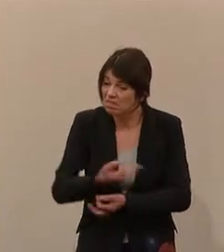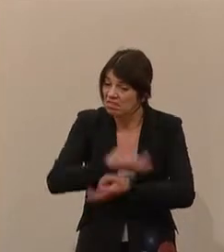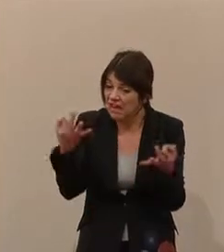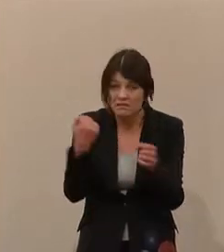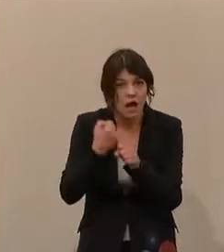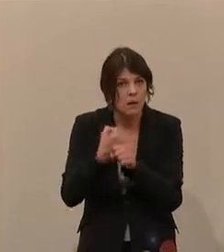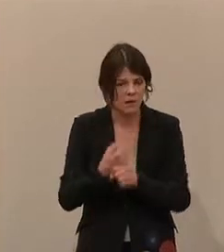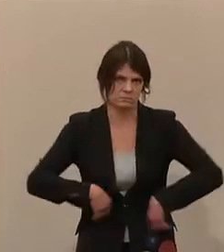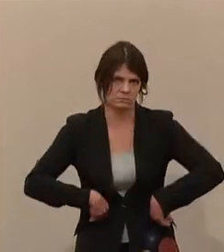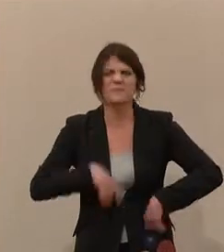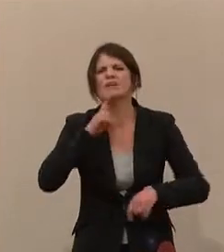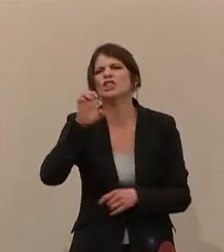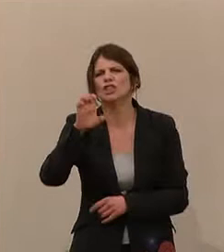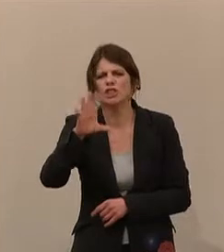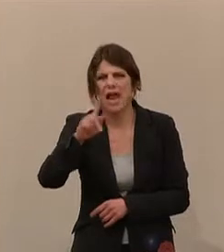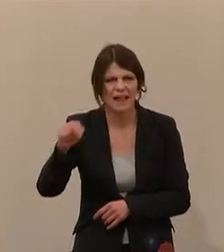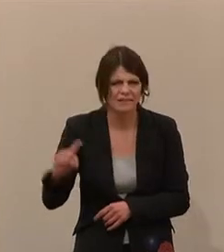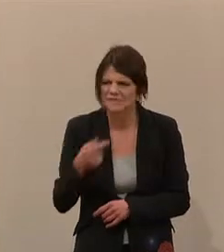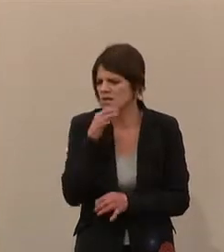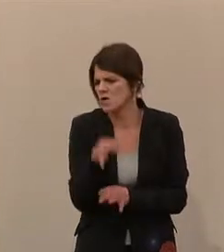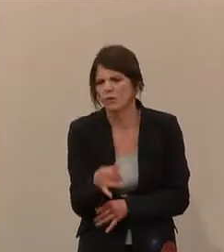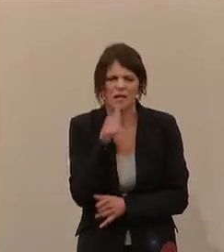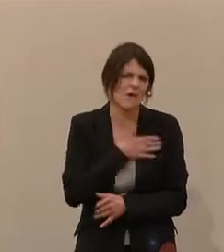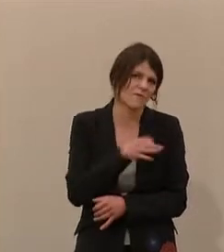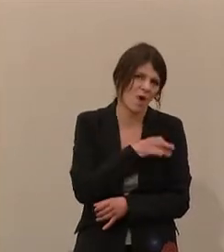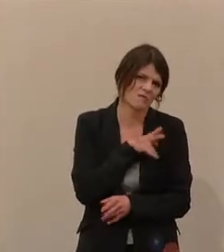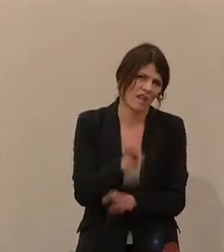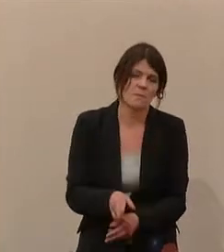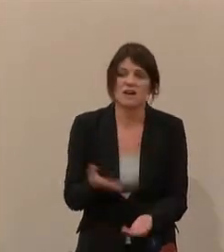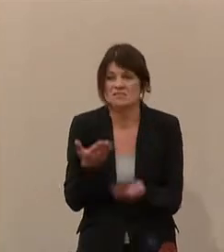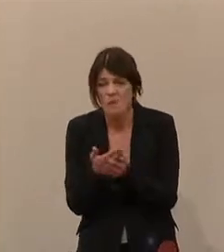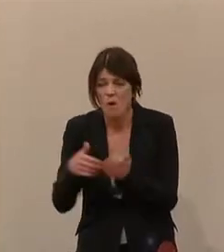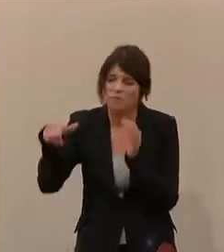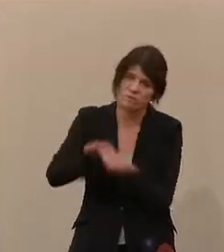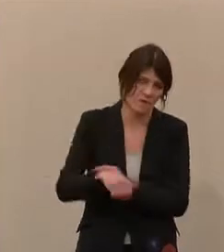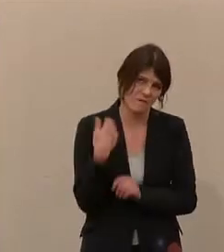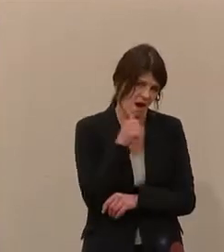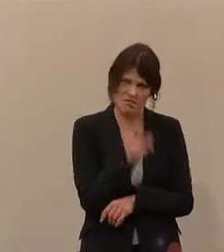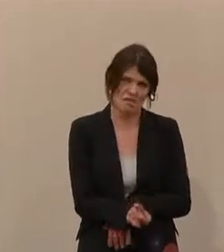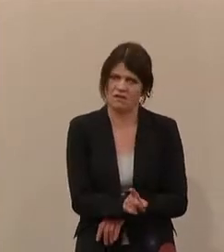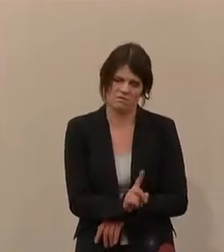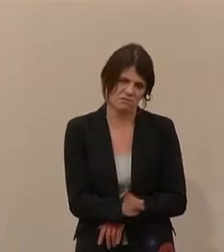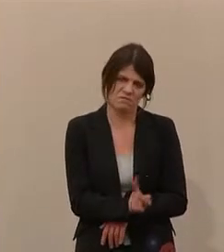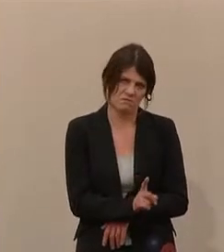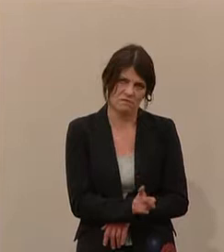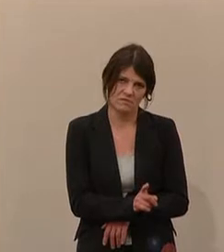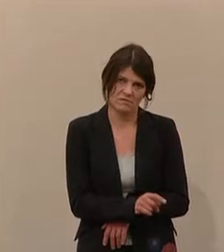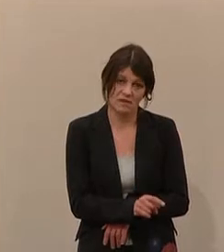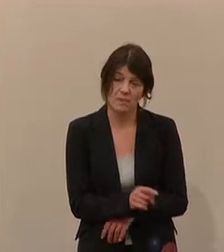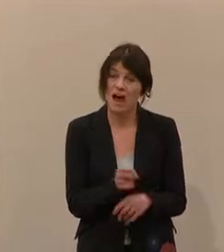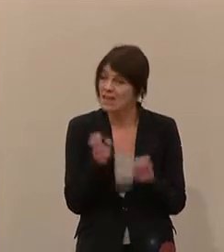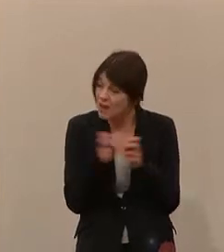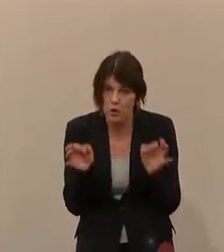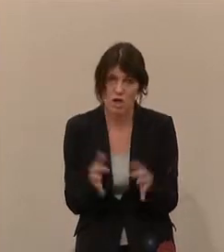meine, ich weiß schon, der Schelling war nicht gut, er war auch nicht mein Freund, da gebe ich Ihnen schon recht, aber so schlecht wie Sie machen wir auch nicht.